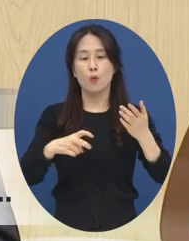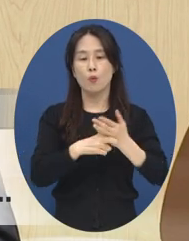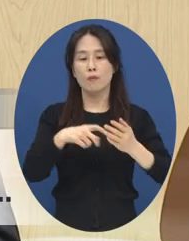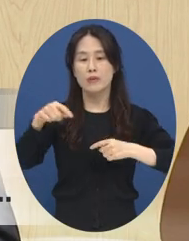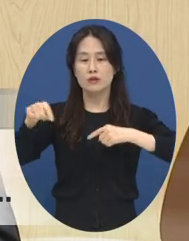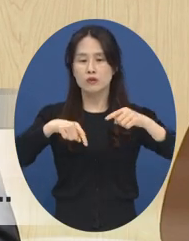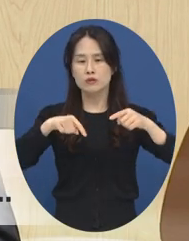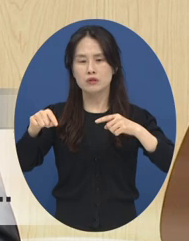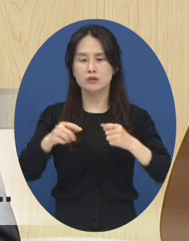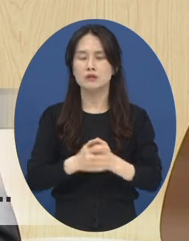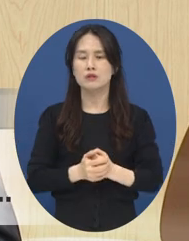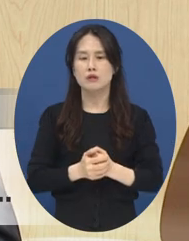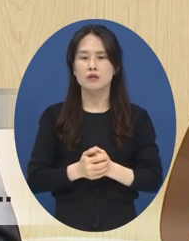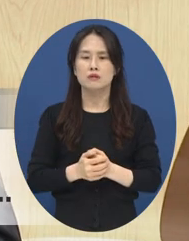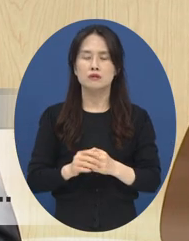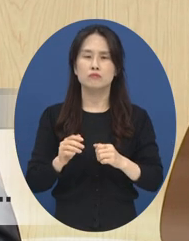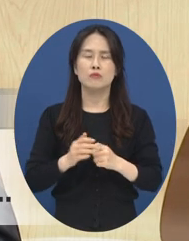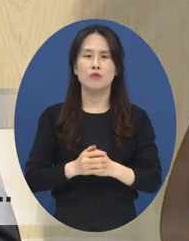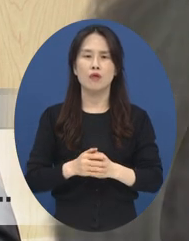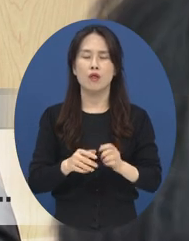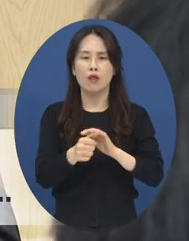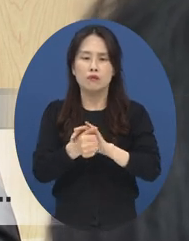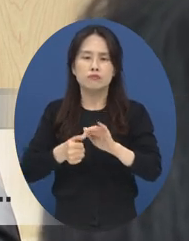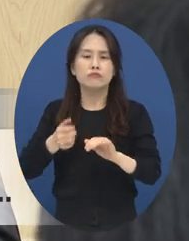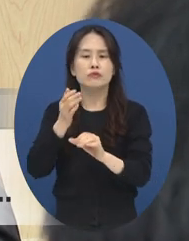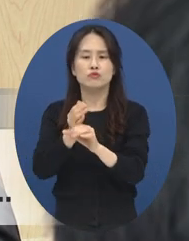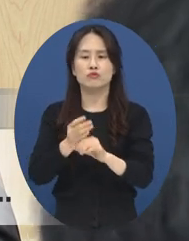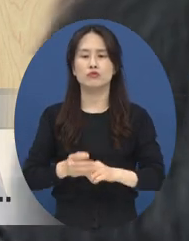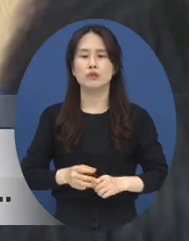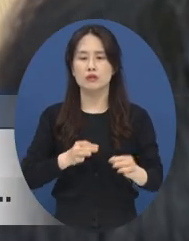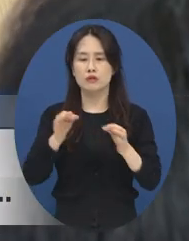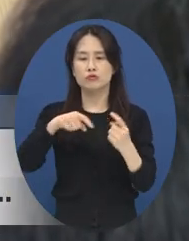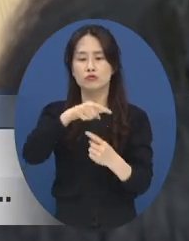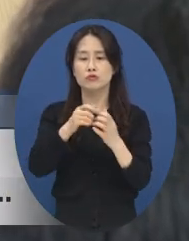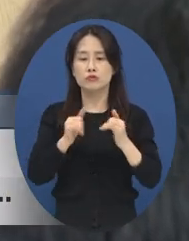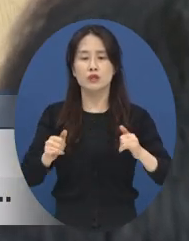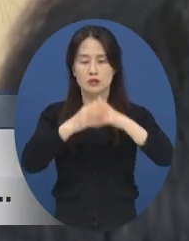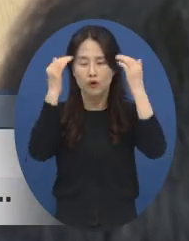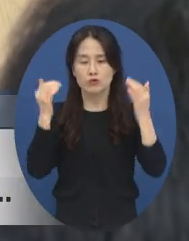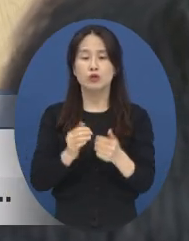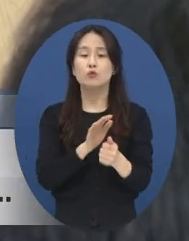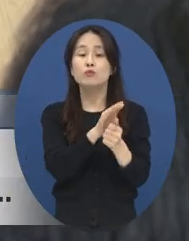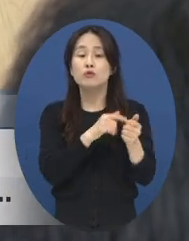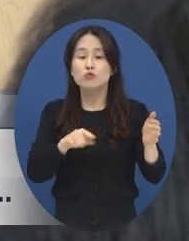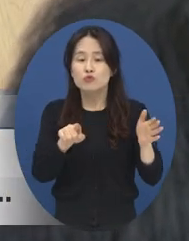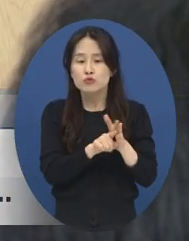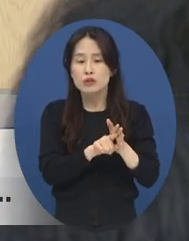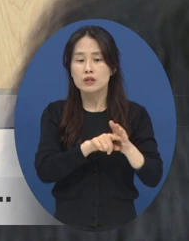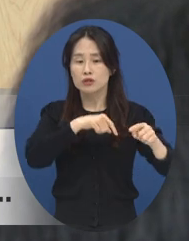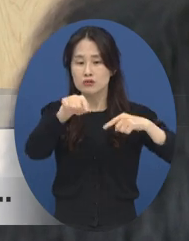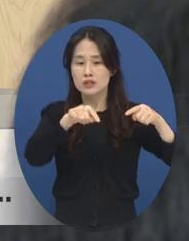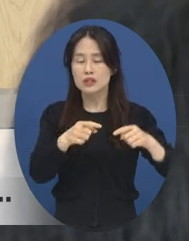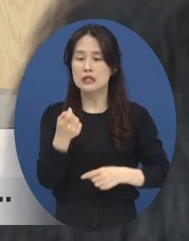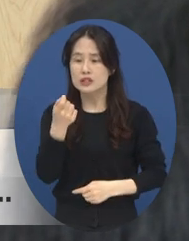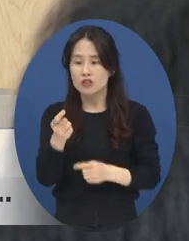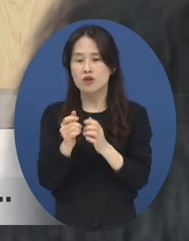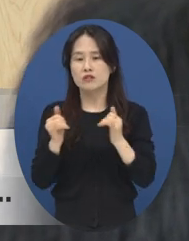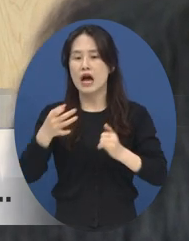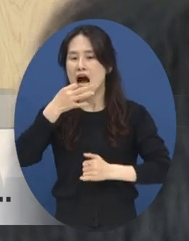정책 자체가 큰 불신을 사고 있습니다. 이 자영업자들 전체를 돕기 위한 정책이 소수의 욕심